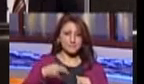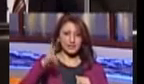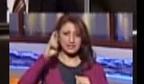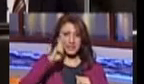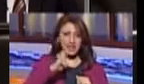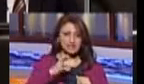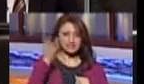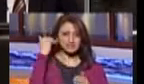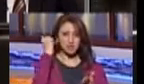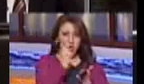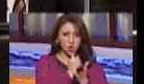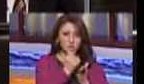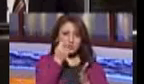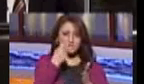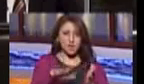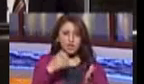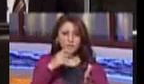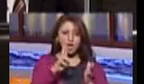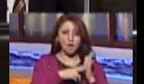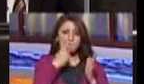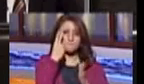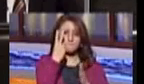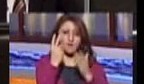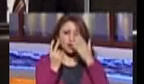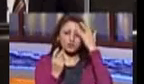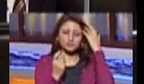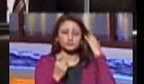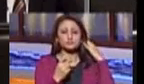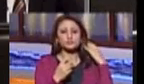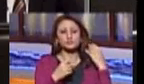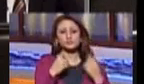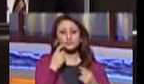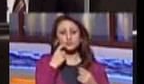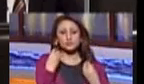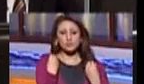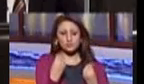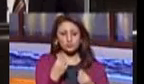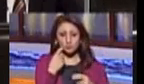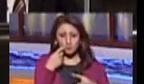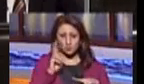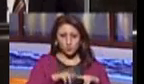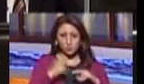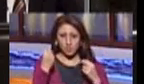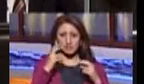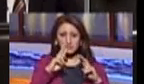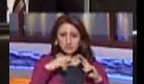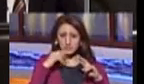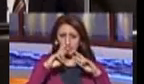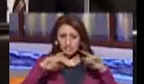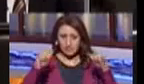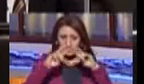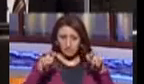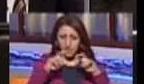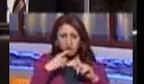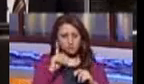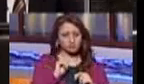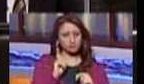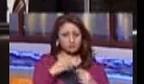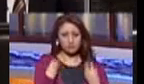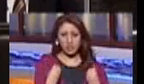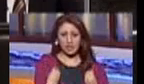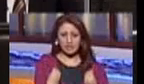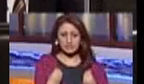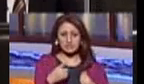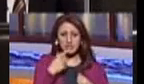المنافسة ومنع الاحتكار. أظن أنكم طالبتوا بالتحقيق مع أحمد عز يا أستاذ جميل. إحنا ما طالبناش بالتحقيق مع السيد أحمد عز. أمال إيه؟ هو في لما